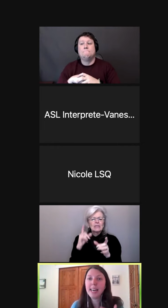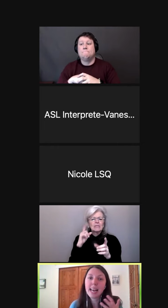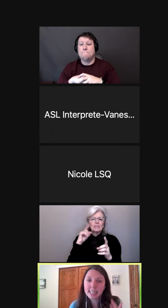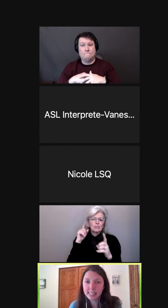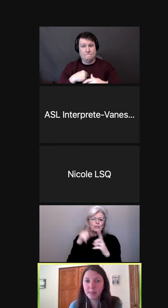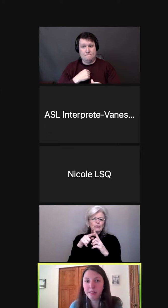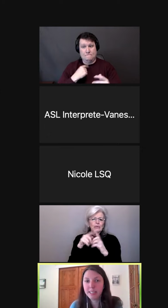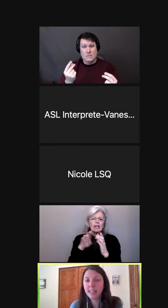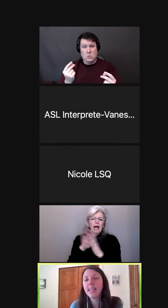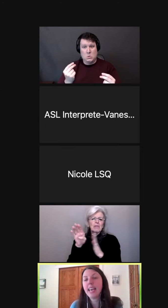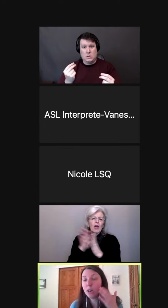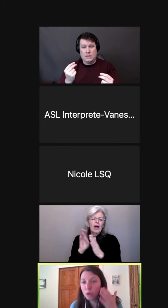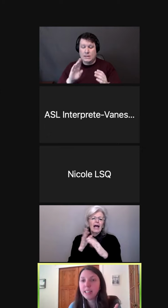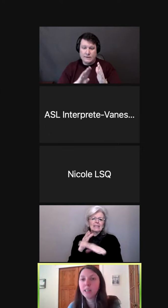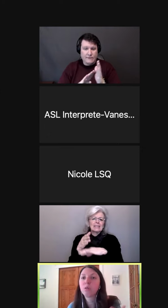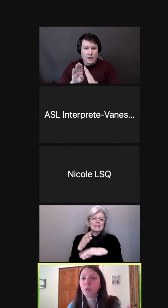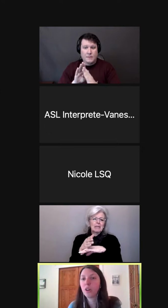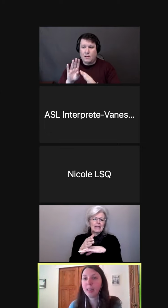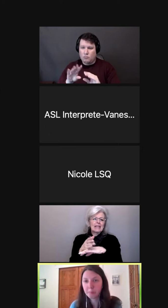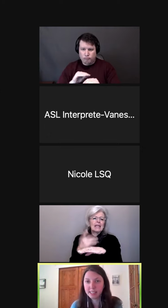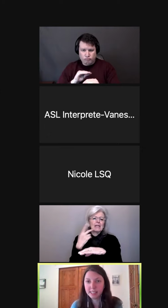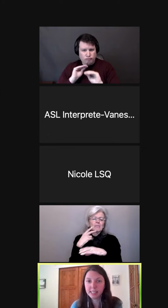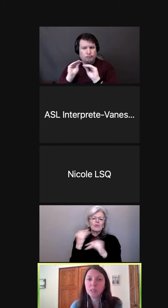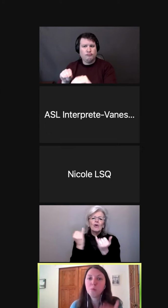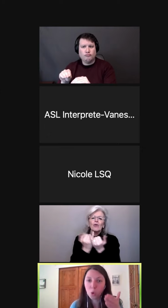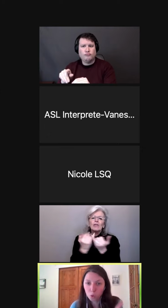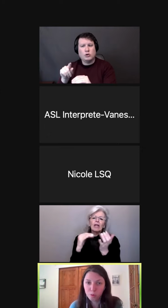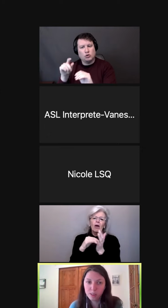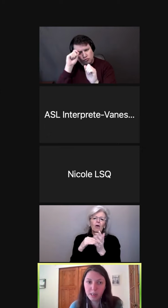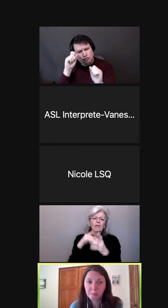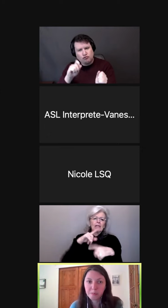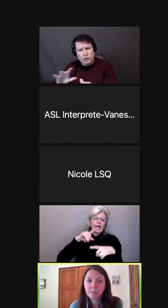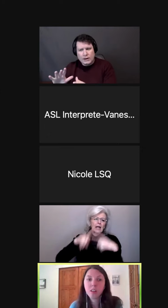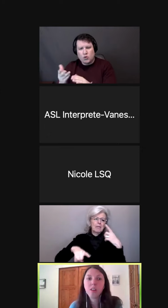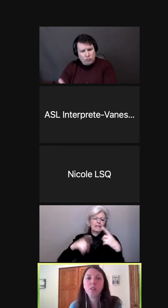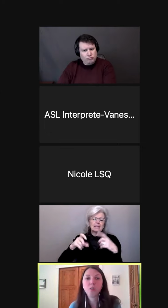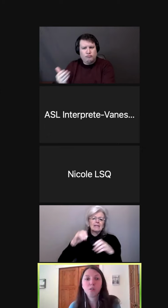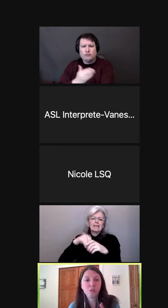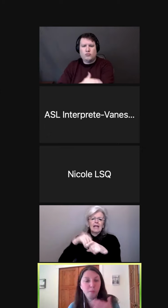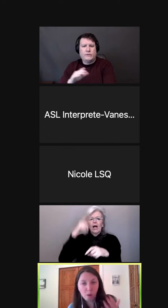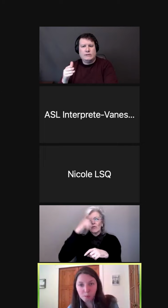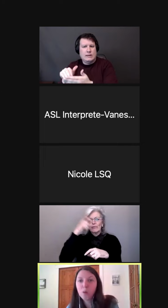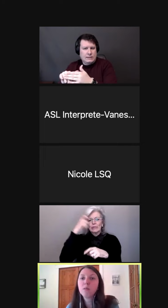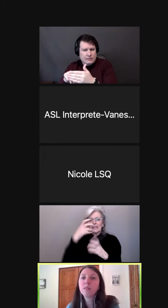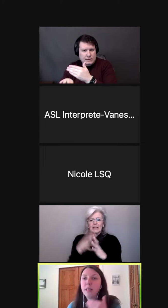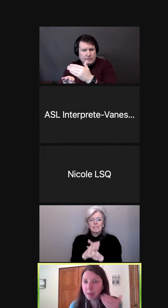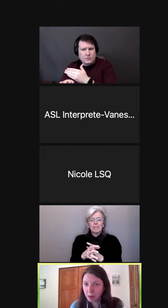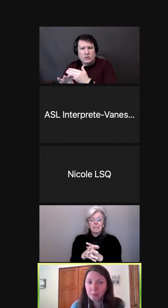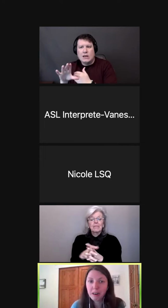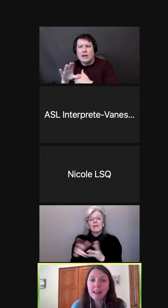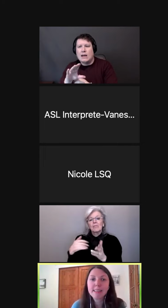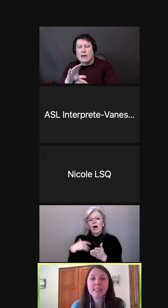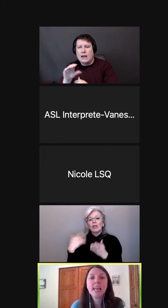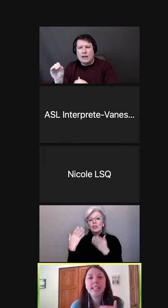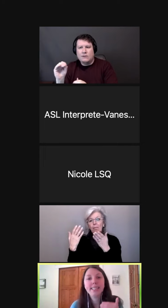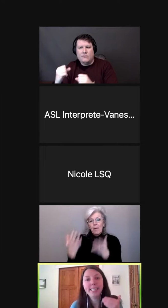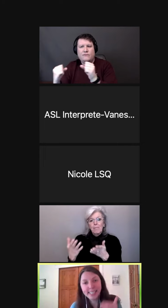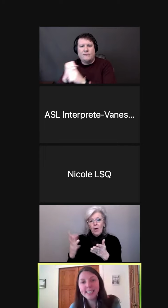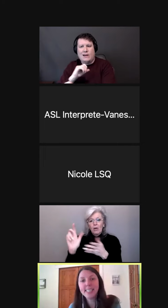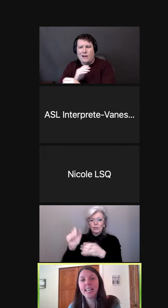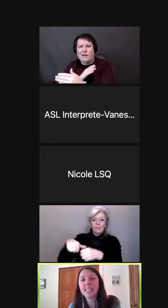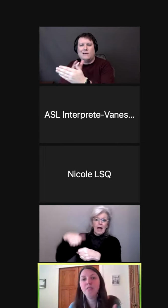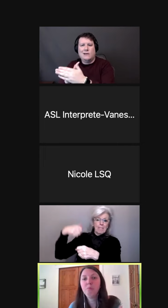améliorer l'accessibilité et à lutter contre le capacitisme au musée. Je propose et mets en place